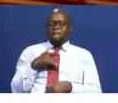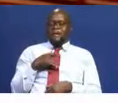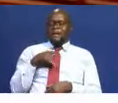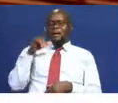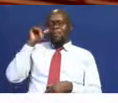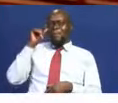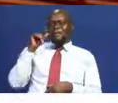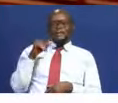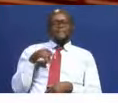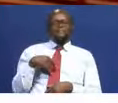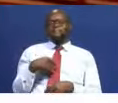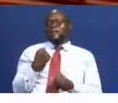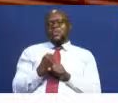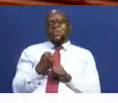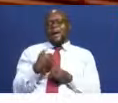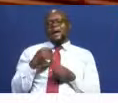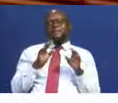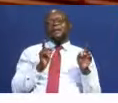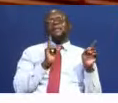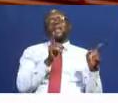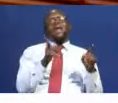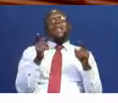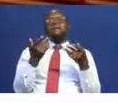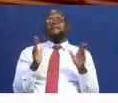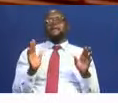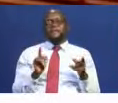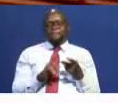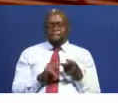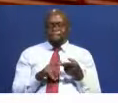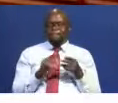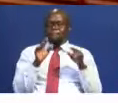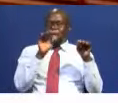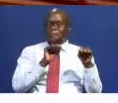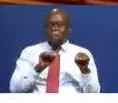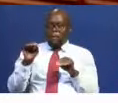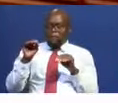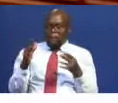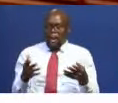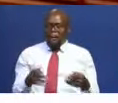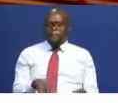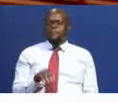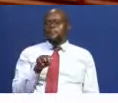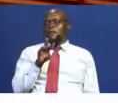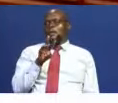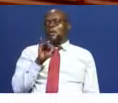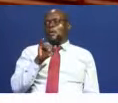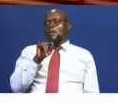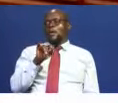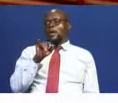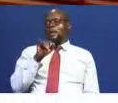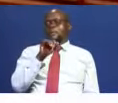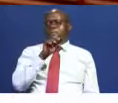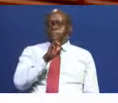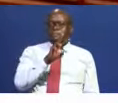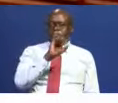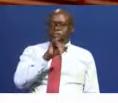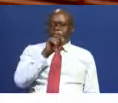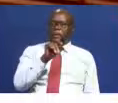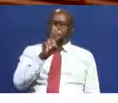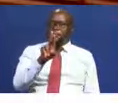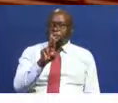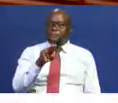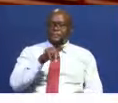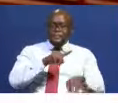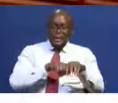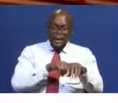vijana bado wanarandaranda, hakuna makazi. Nitakupeleka mheshimiwa, ukienda Witu. Witu ni division.